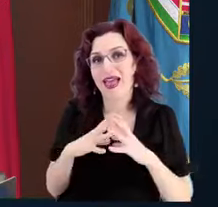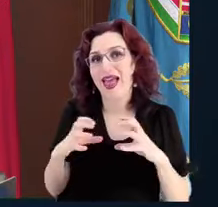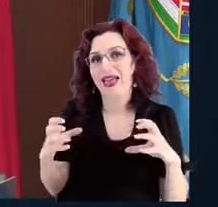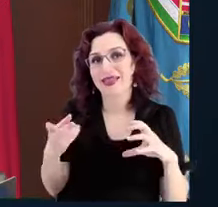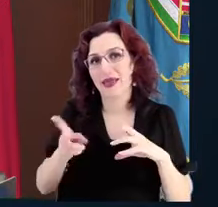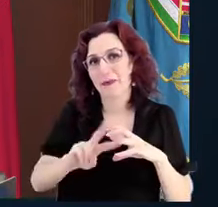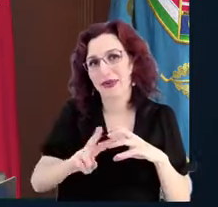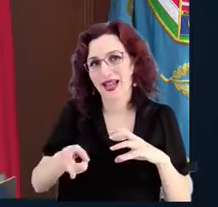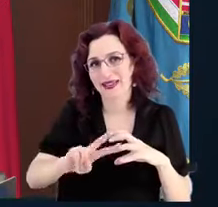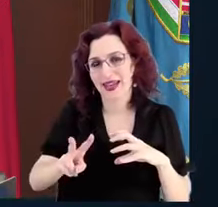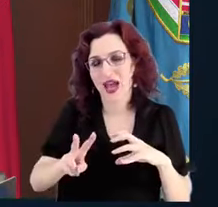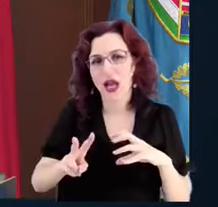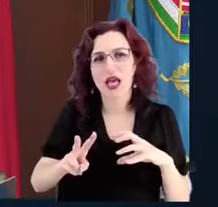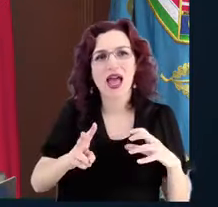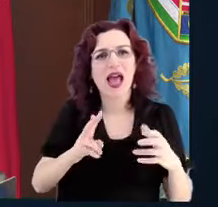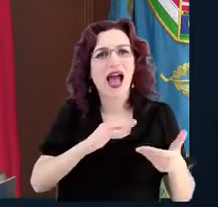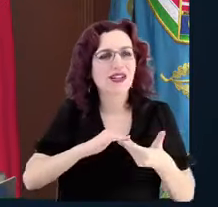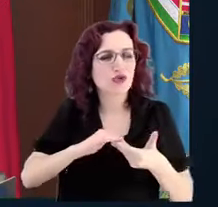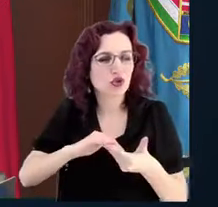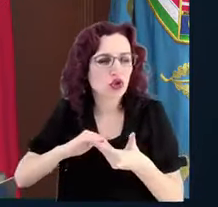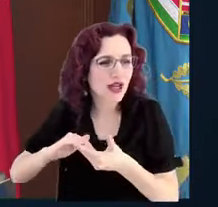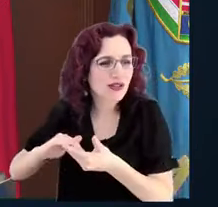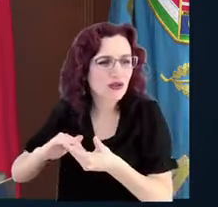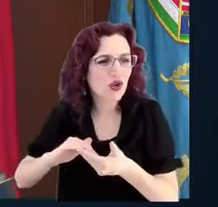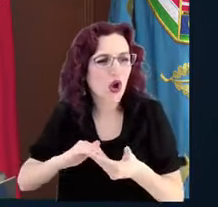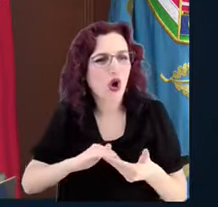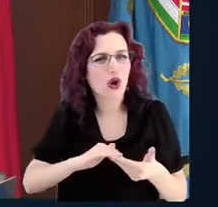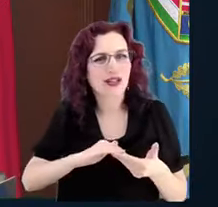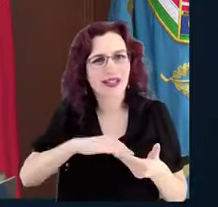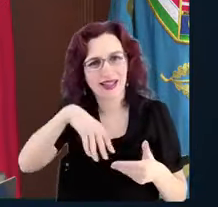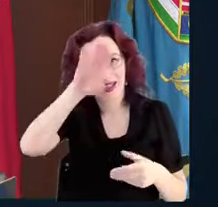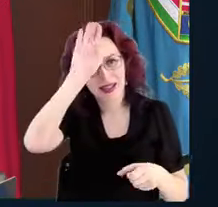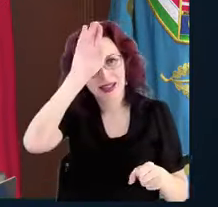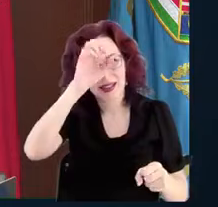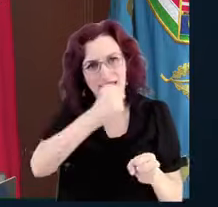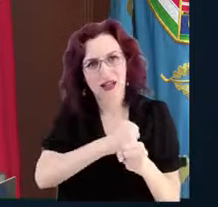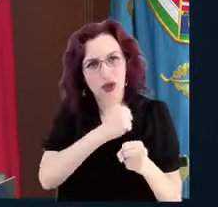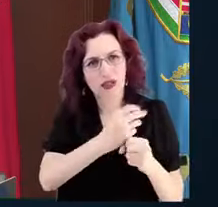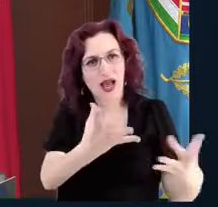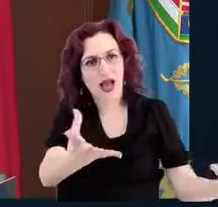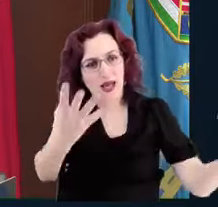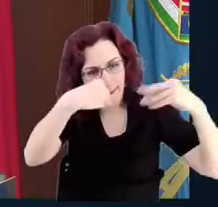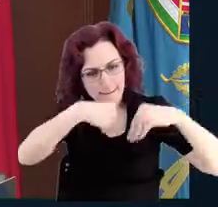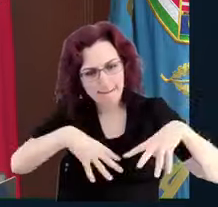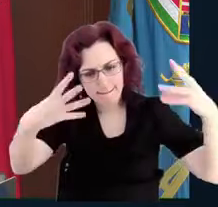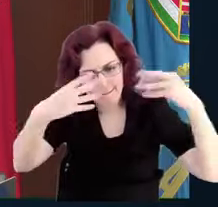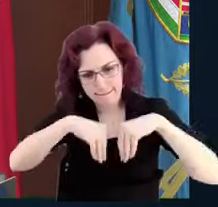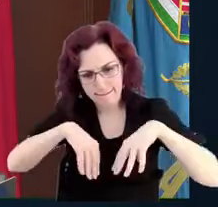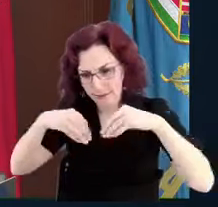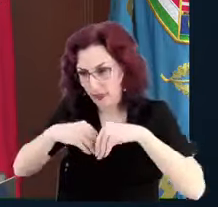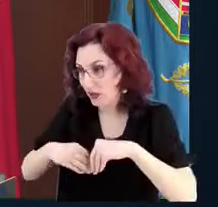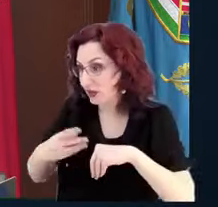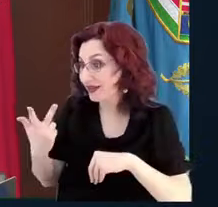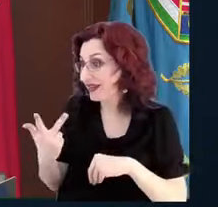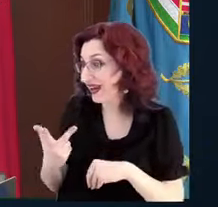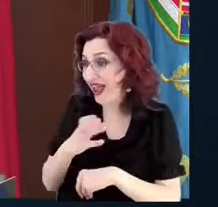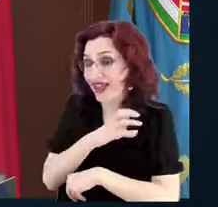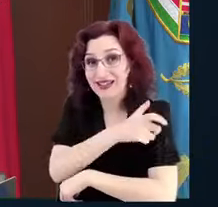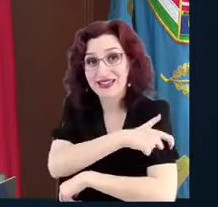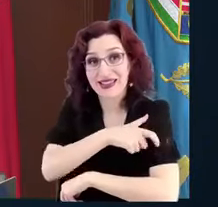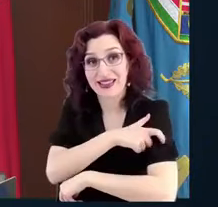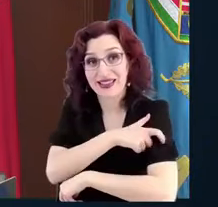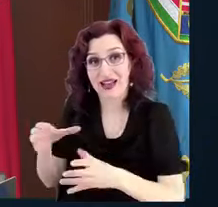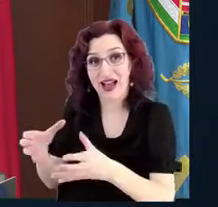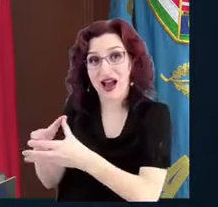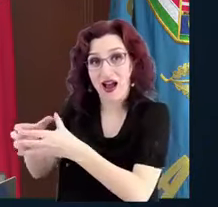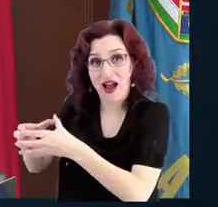associazioni datoriali del settore e mette insieme quelle associazioni datoriali con le tre organizzazioni sindacali che firmano la